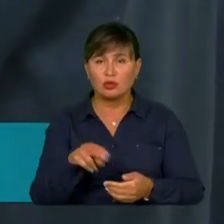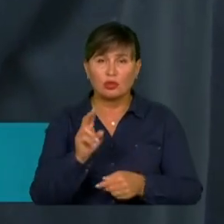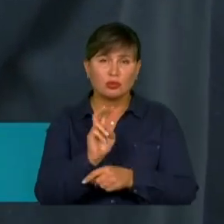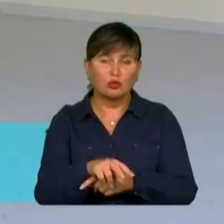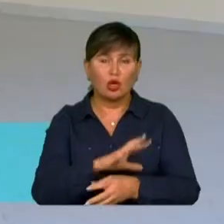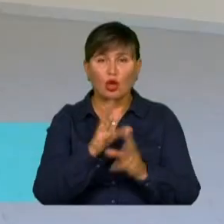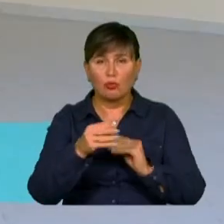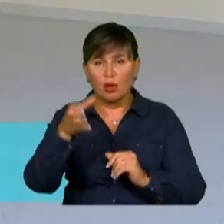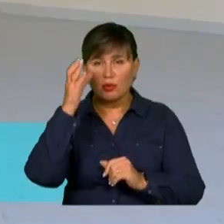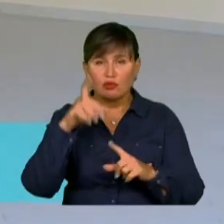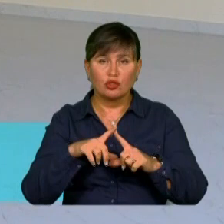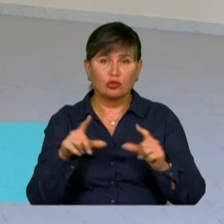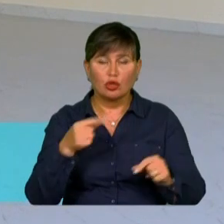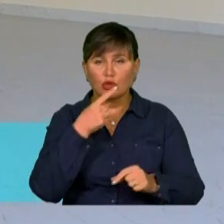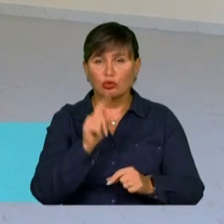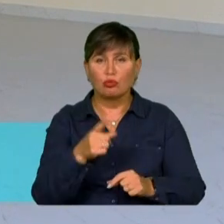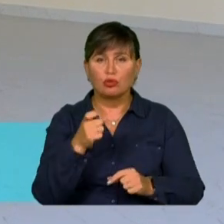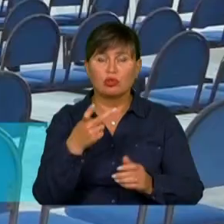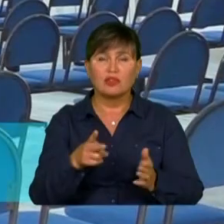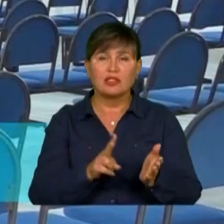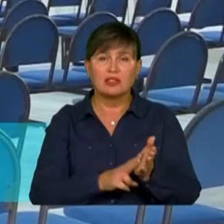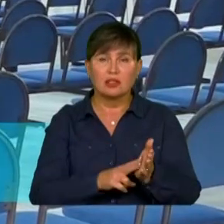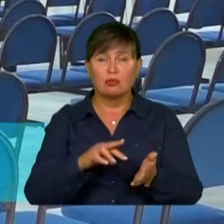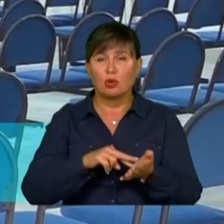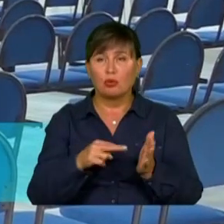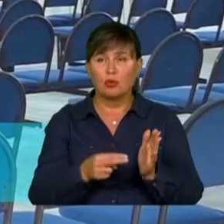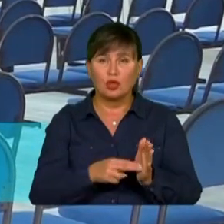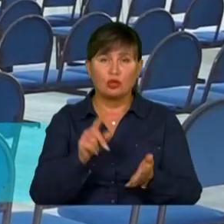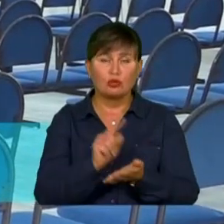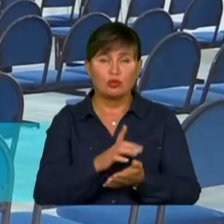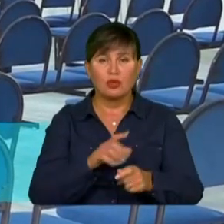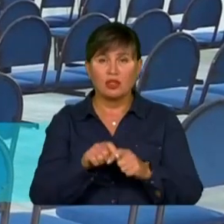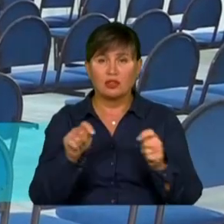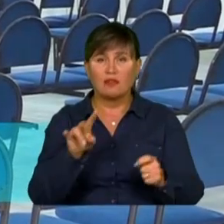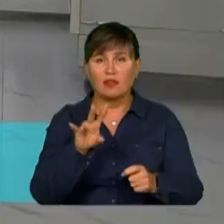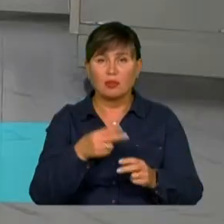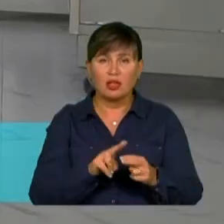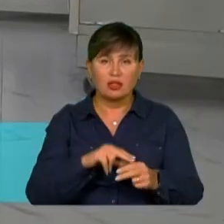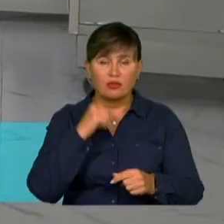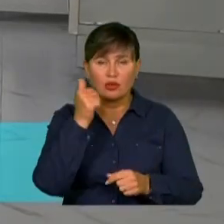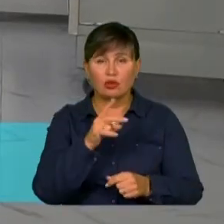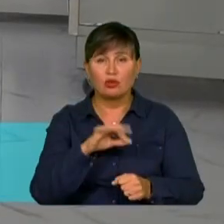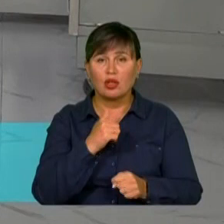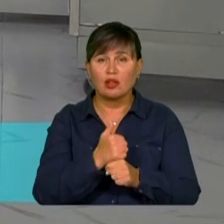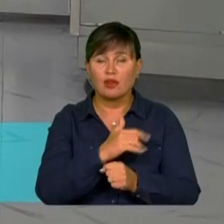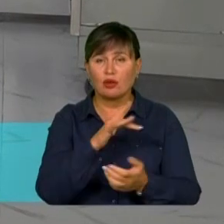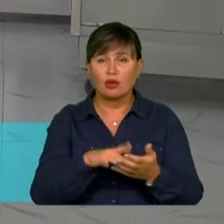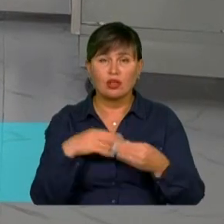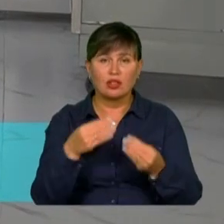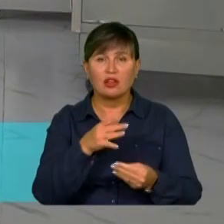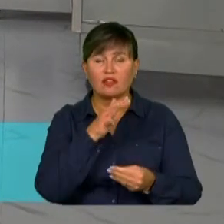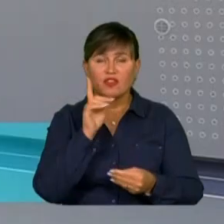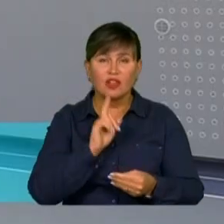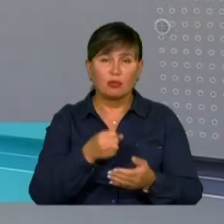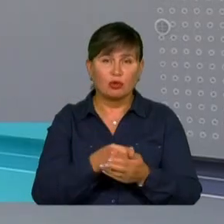посещении общеобразовательной школы номер 127. По плану объект должен был открыться в ноябре этого года, однако глава города дал время подрядчику